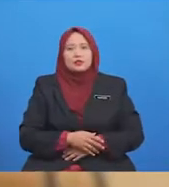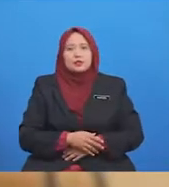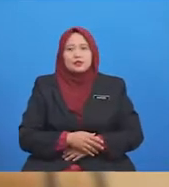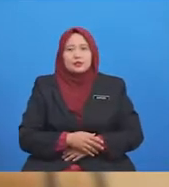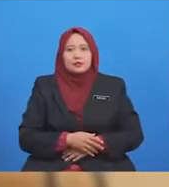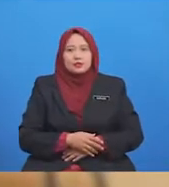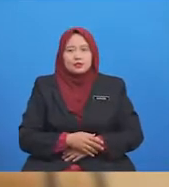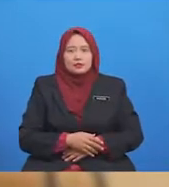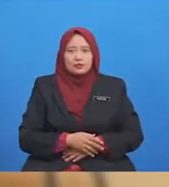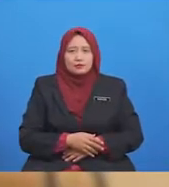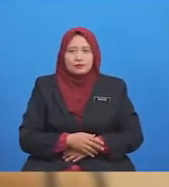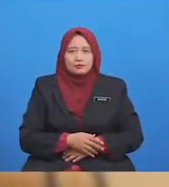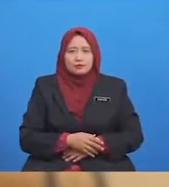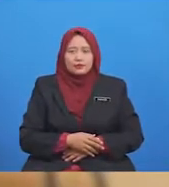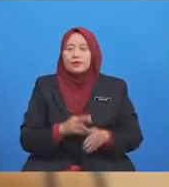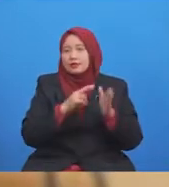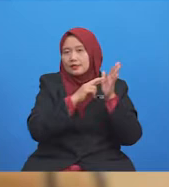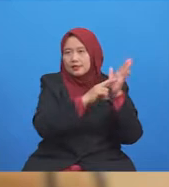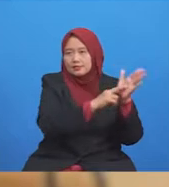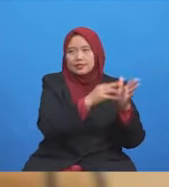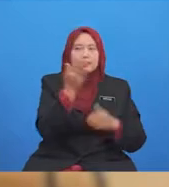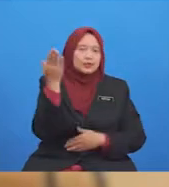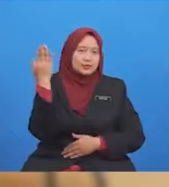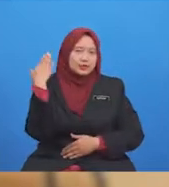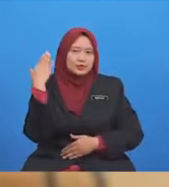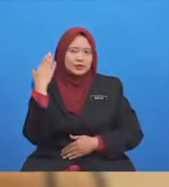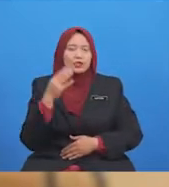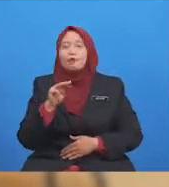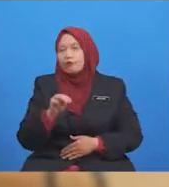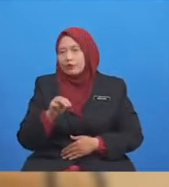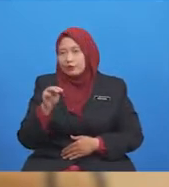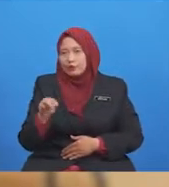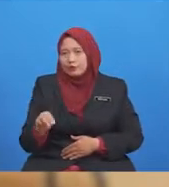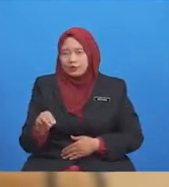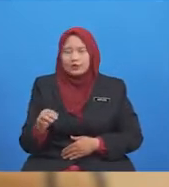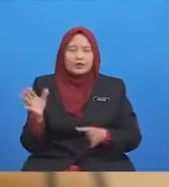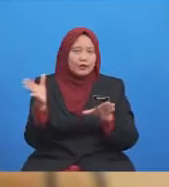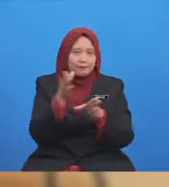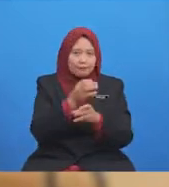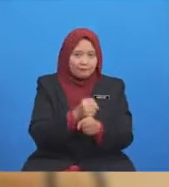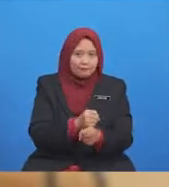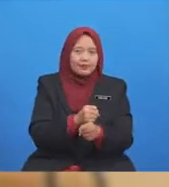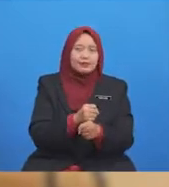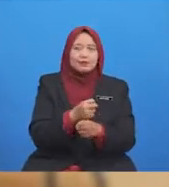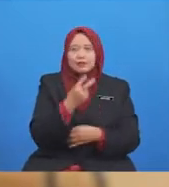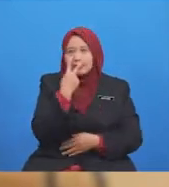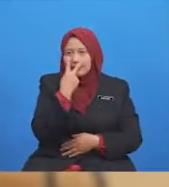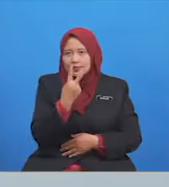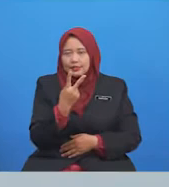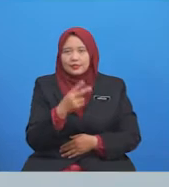Berdasarkan rajah tadi, sudah tentu murid-murid dapat perhatikan